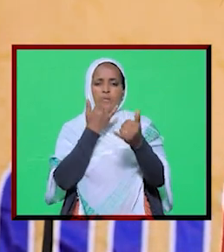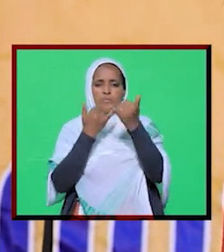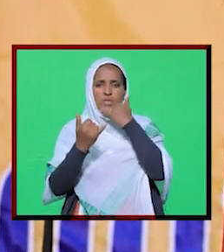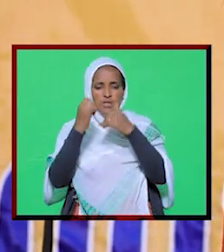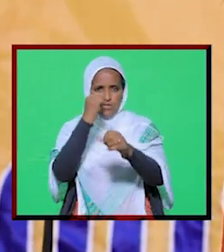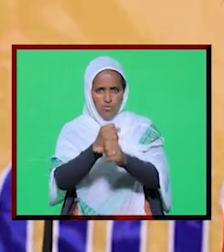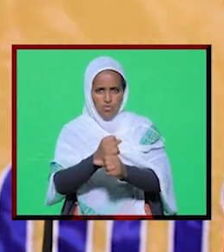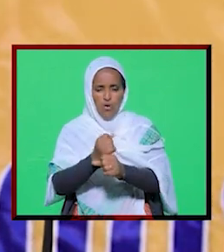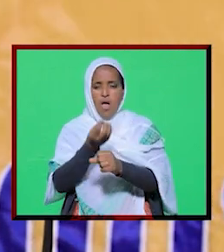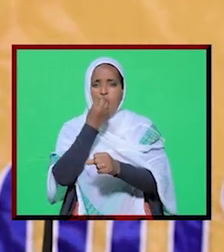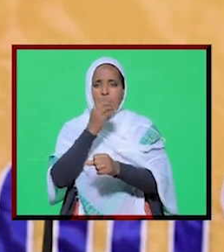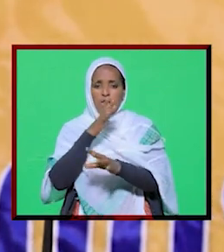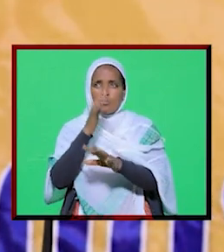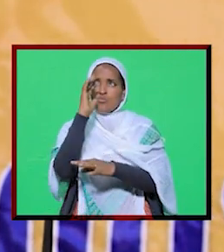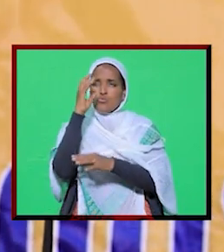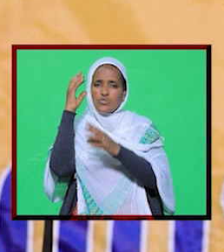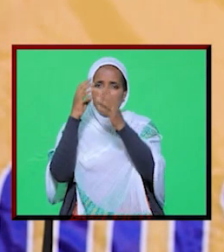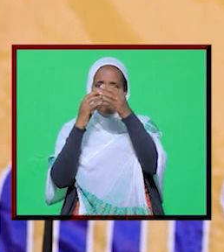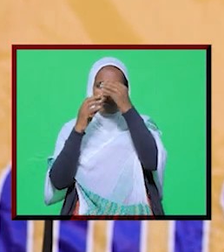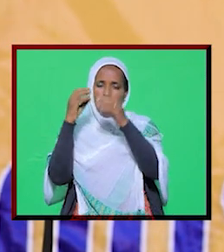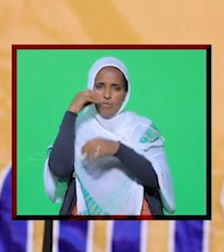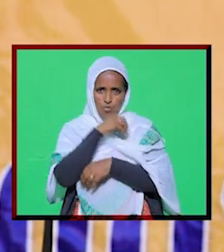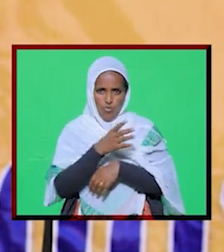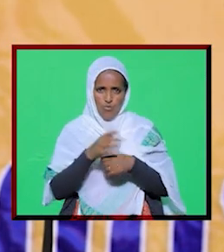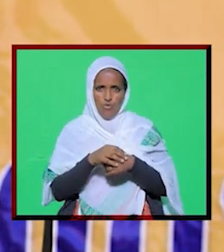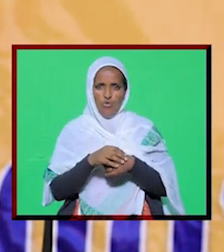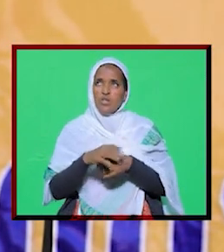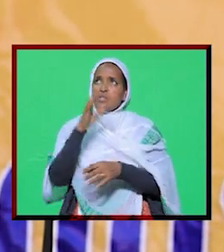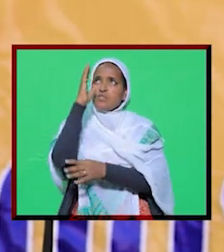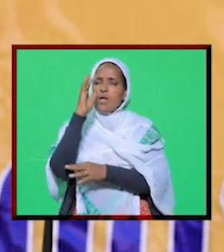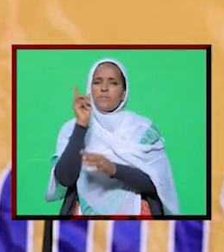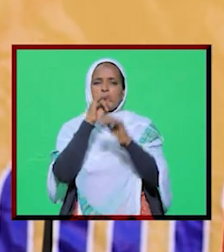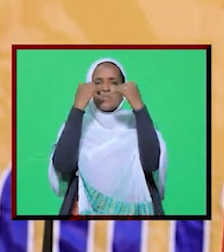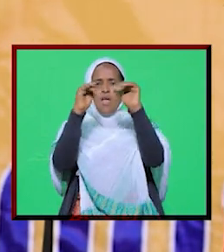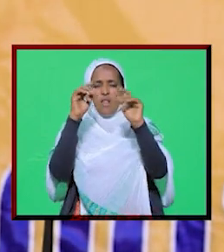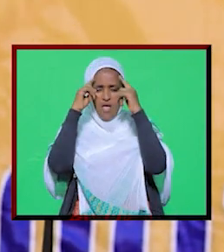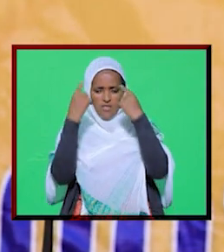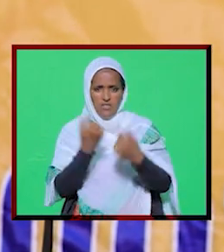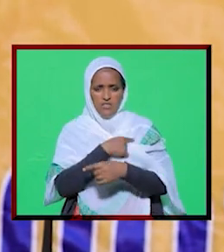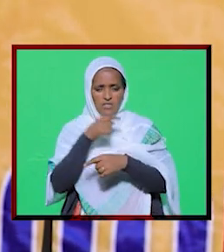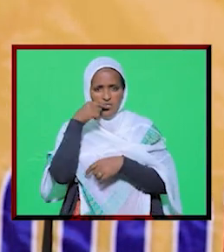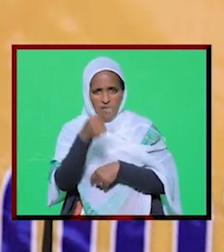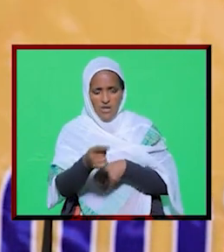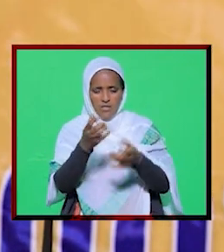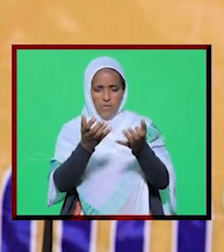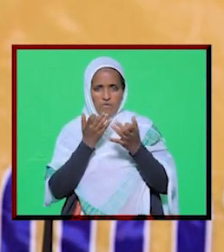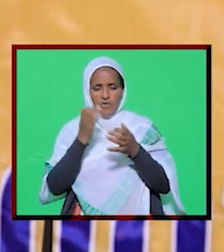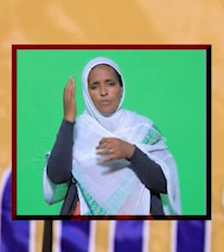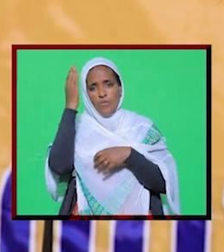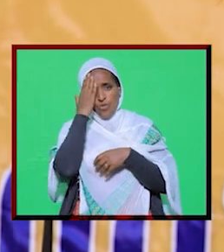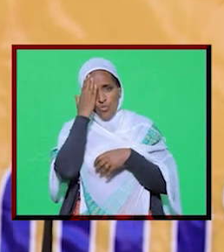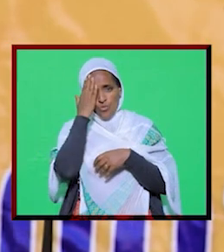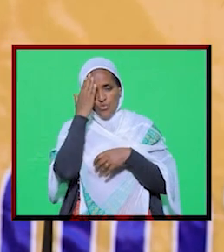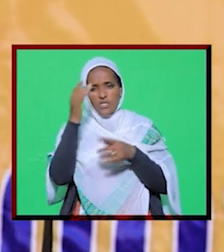ሰሩ። አትብሉ የተባሉትን ዕፀ በለስ በሉ። እግዚአብሔር ምን ያህል ኃጢአታችንን እንድንናገር እንደሚፈልግ